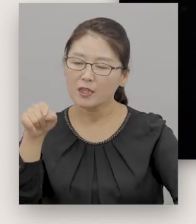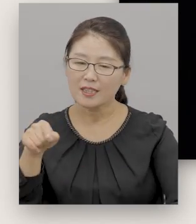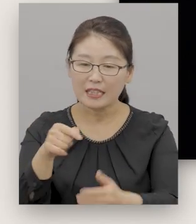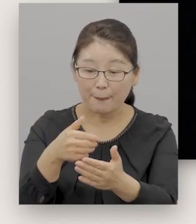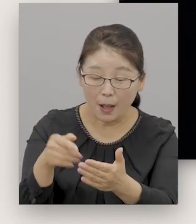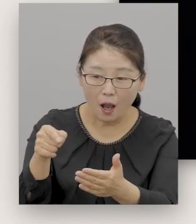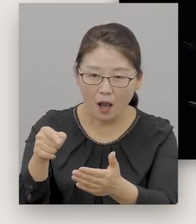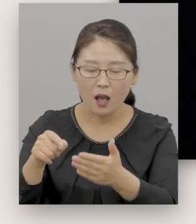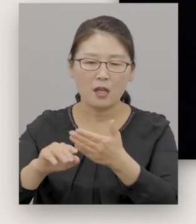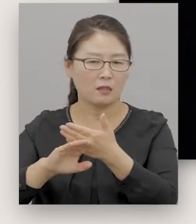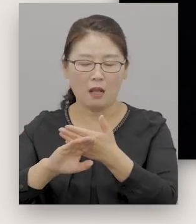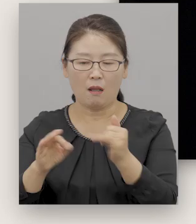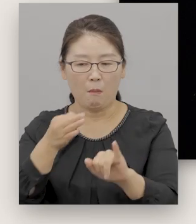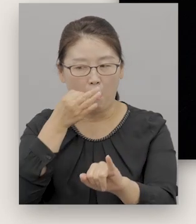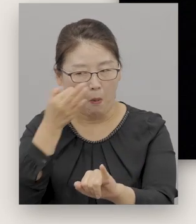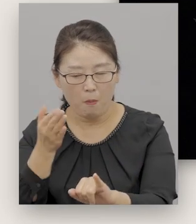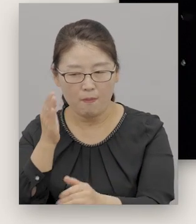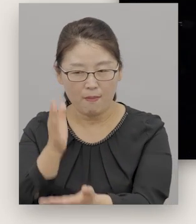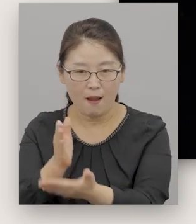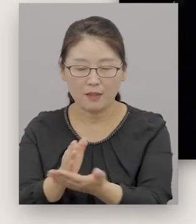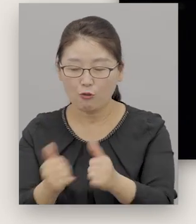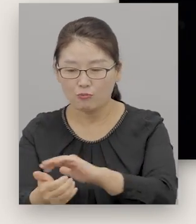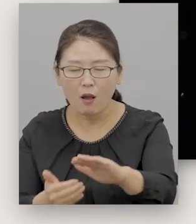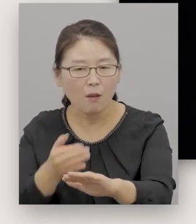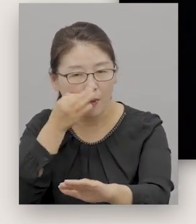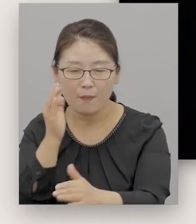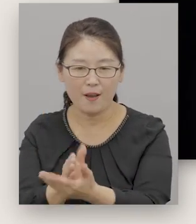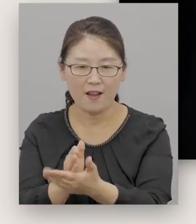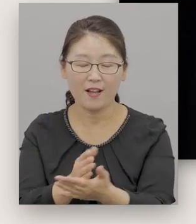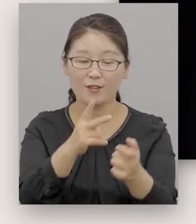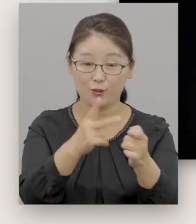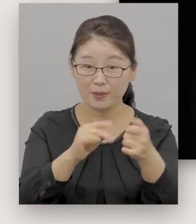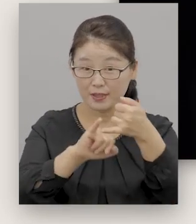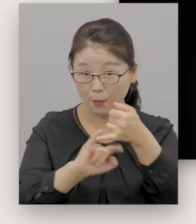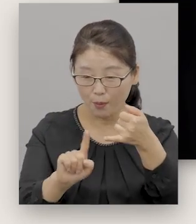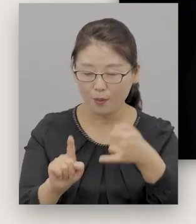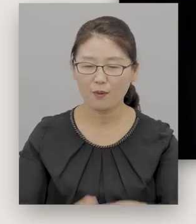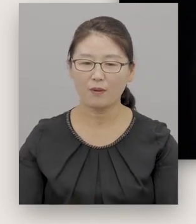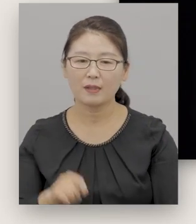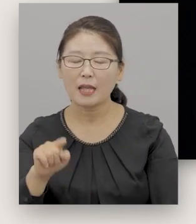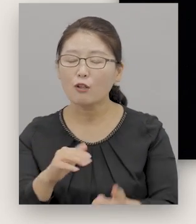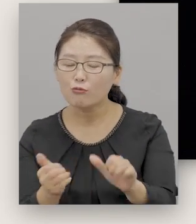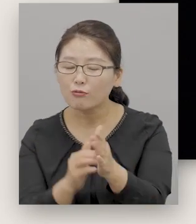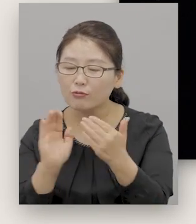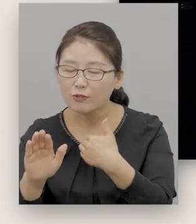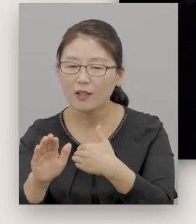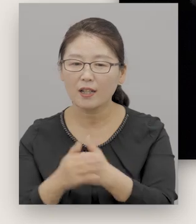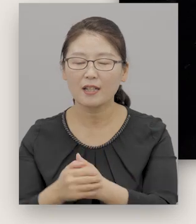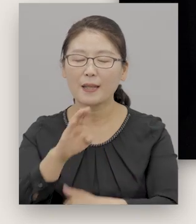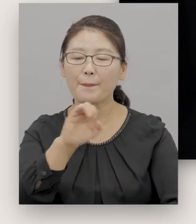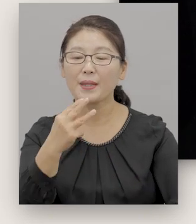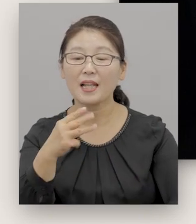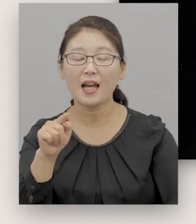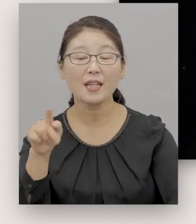이 작업을 아무에게도 알리지 말아달라. 내가 죽기 전까지는. 그리고 내가 죽고 나서 이 작업을 필라델피아